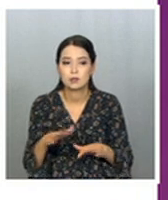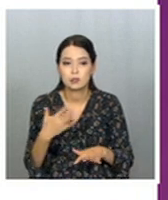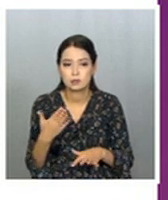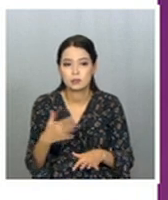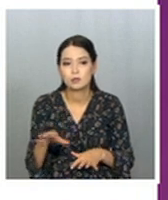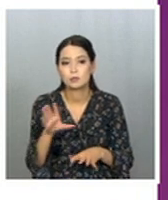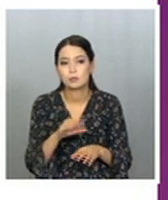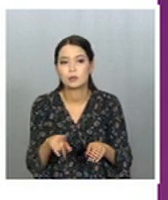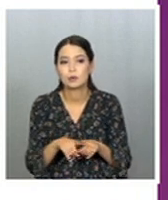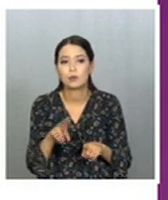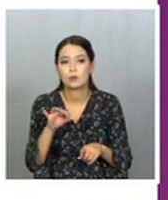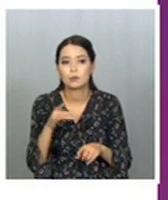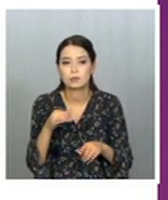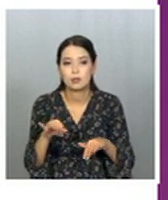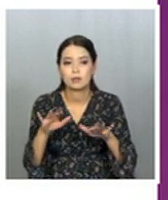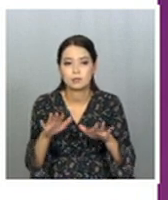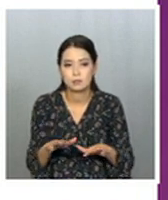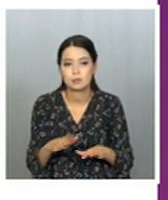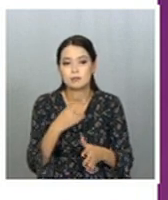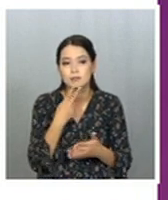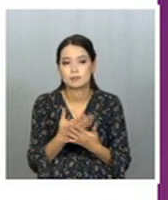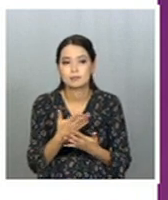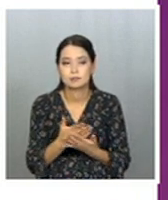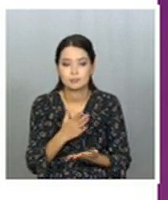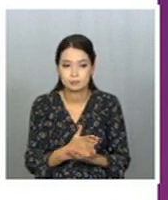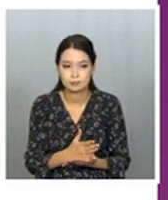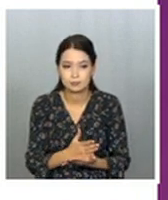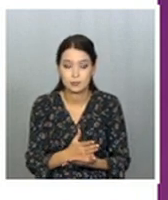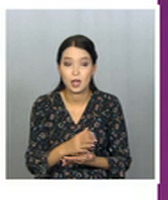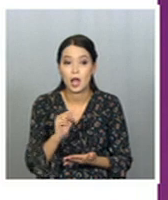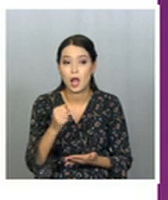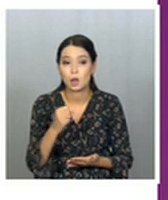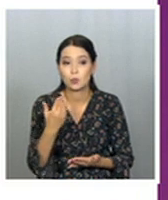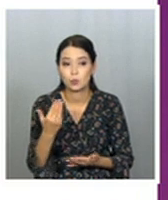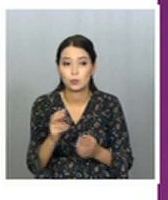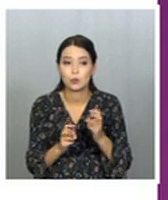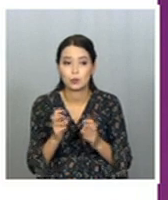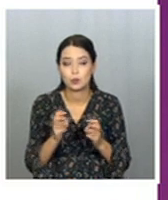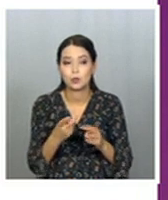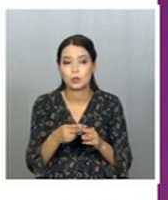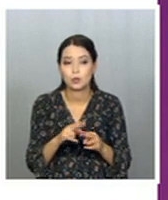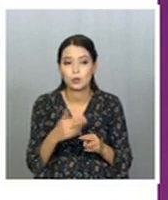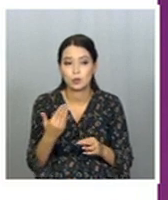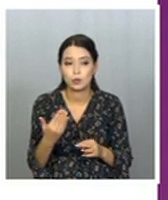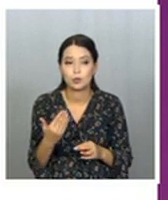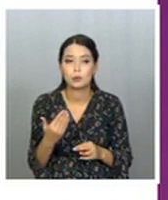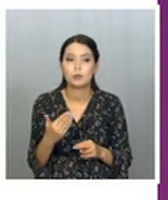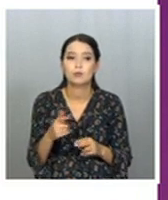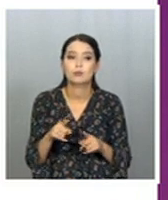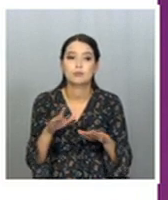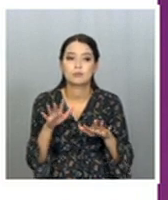электр энергиясы көздеріне жақын орналасады. Алюминий өнеркәсібі глинозем мен алюминий металын